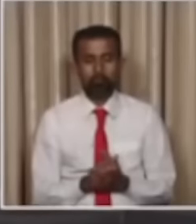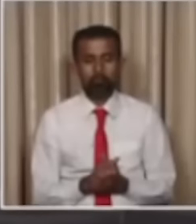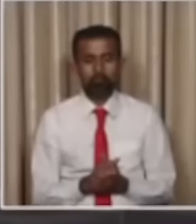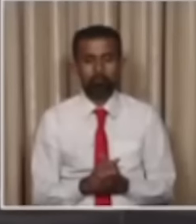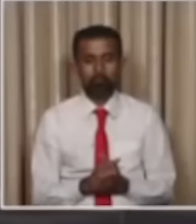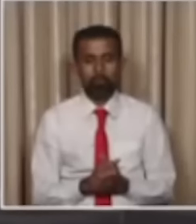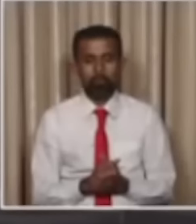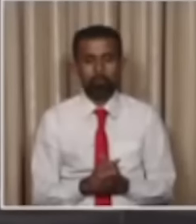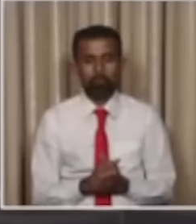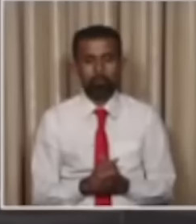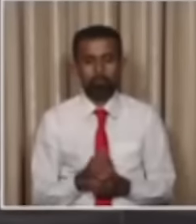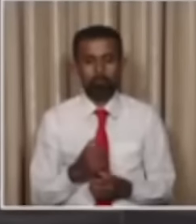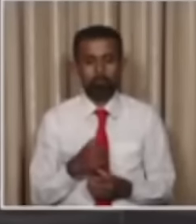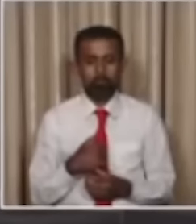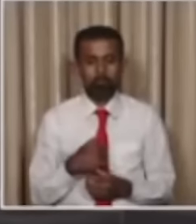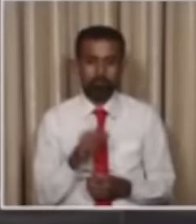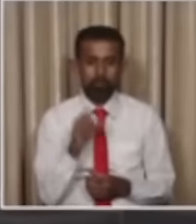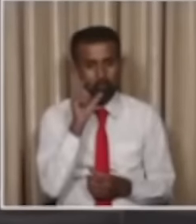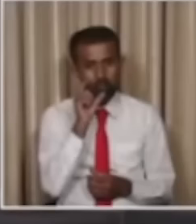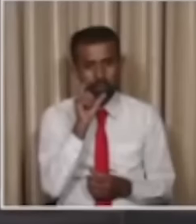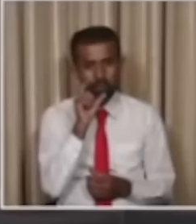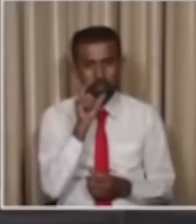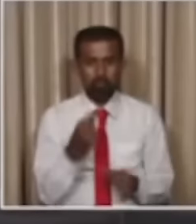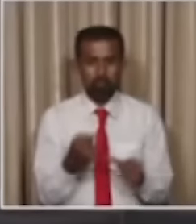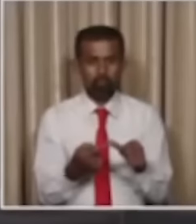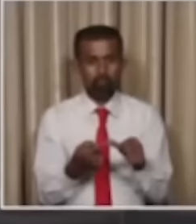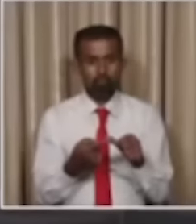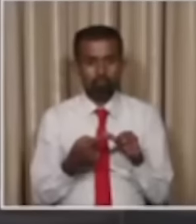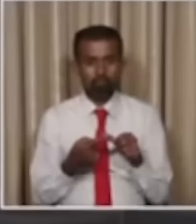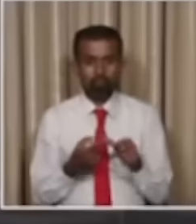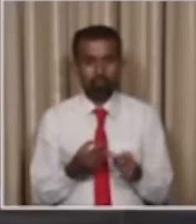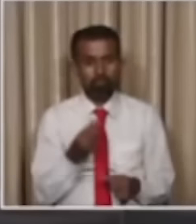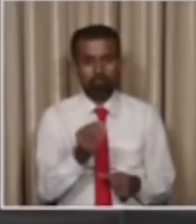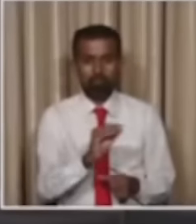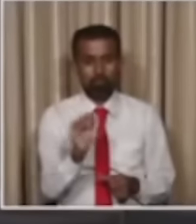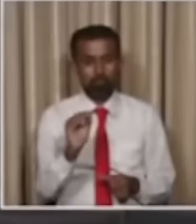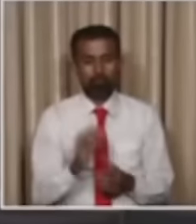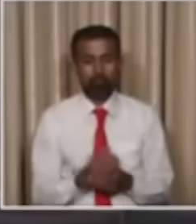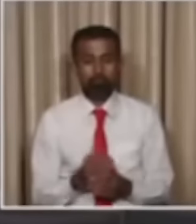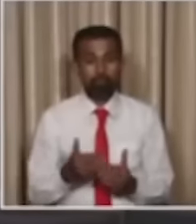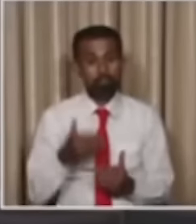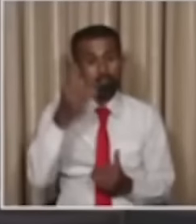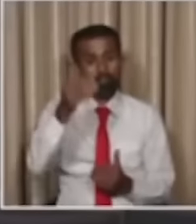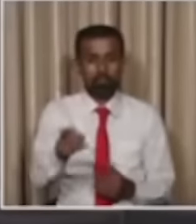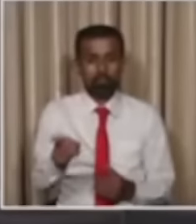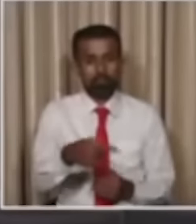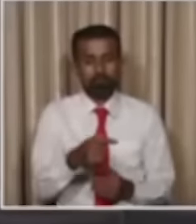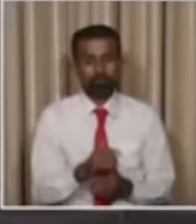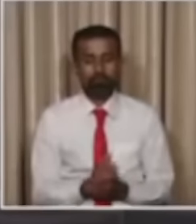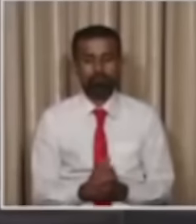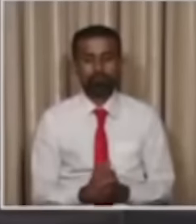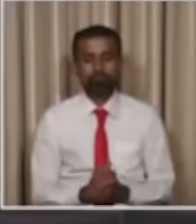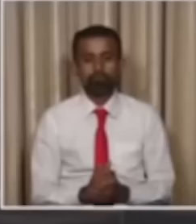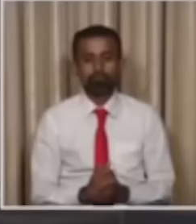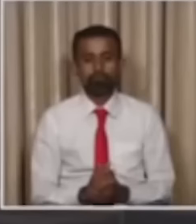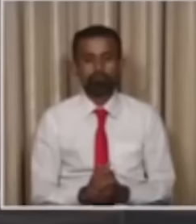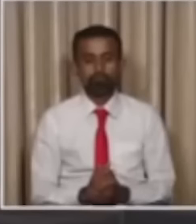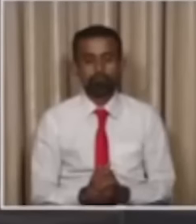අපි මං ඒ බලලා ඒකට උත්තරේ ලබා දෙන්නම් ඉදිරි දිනයකදී.